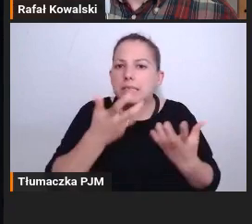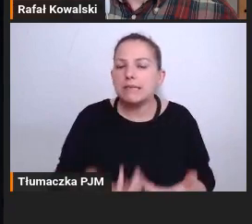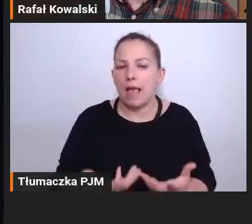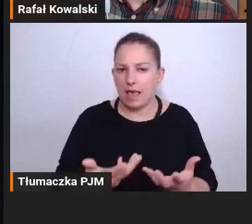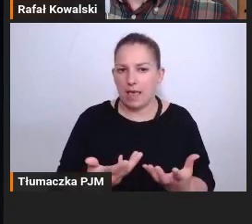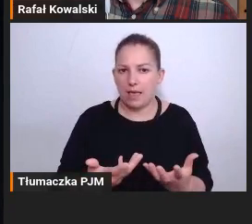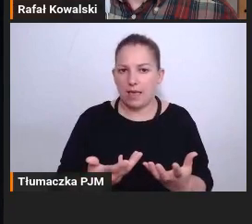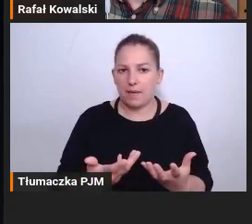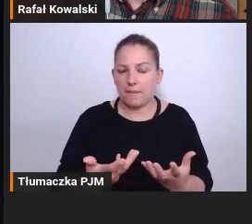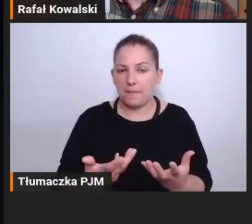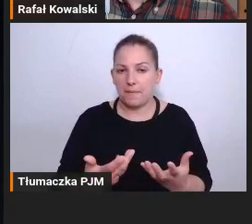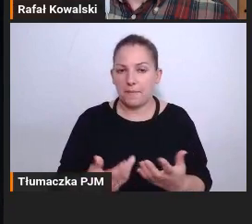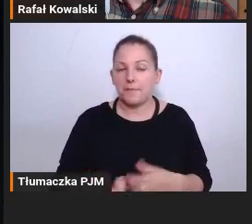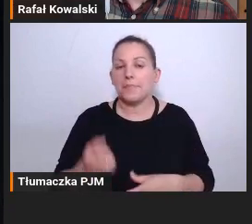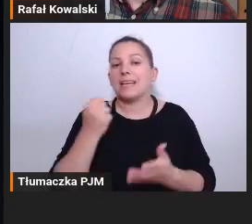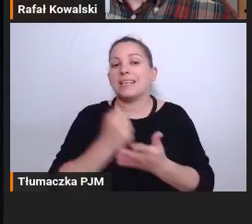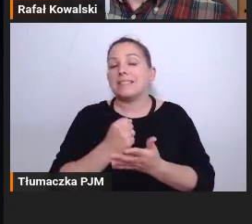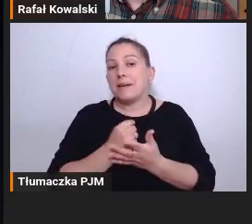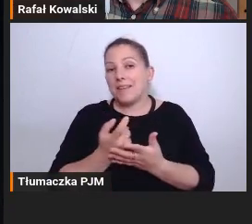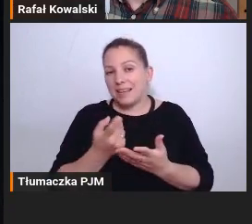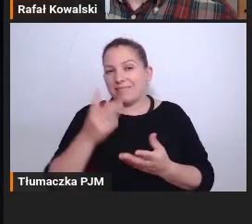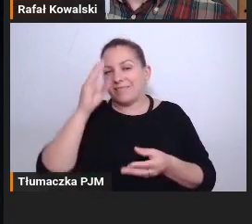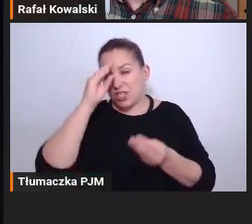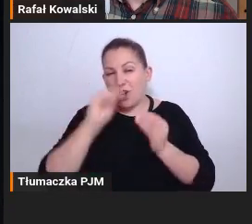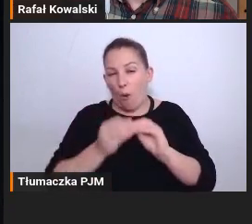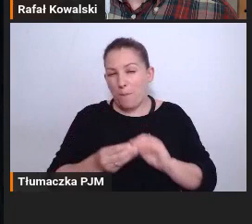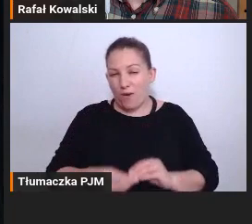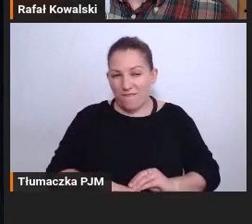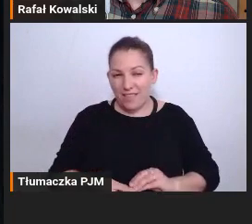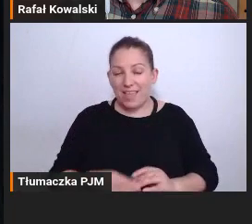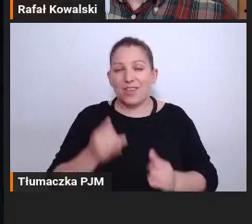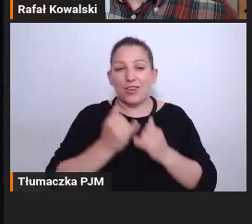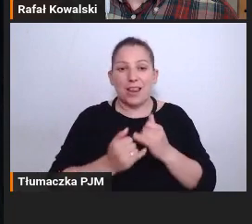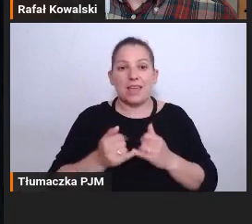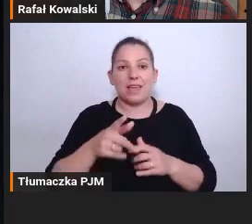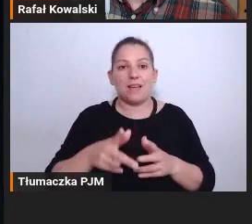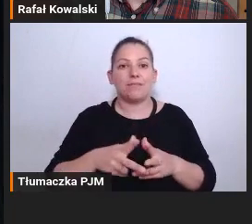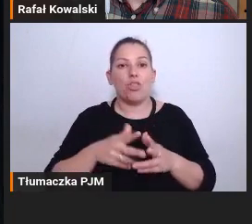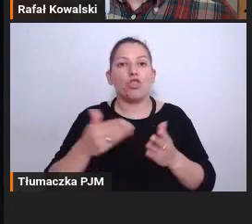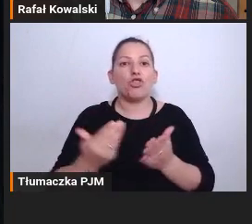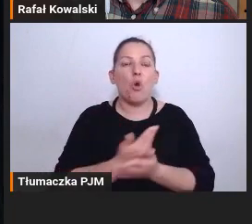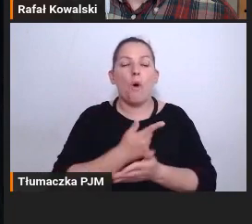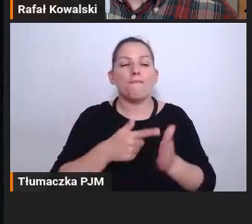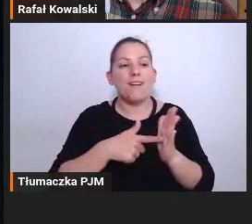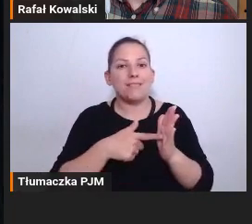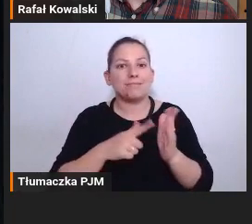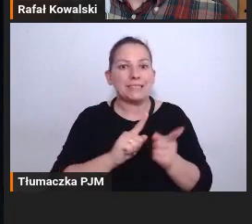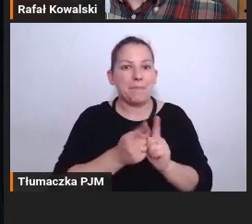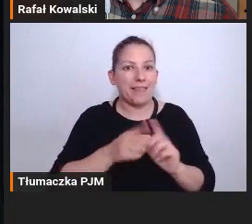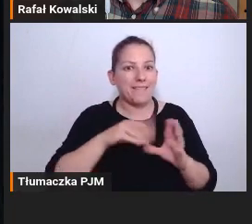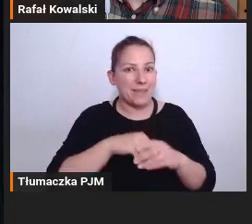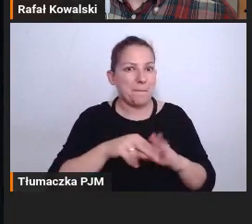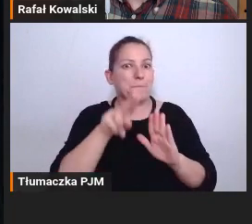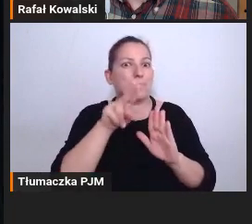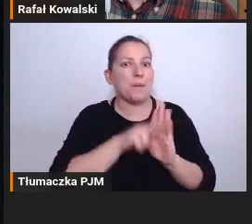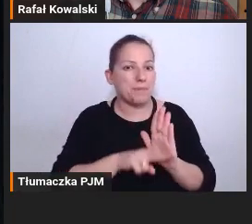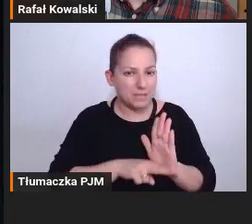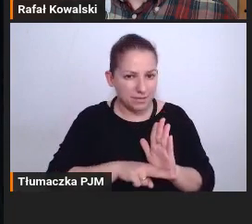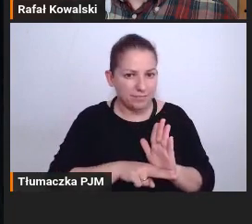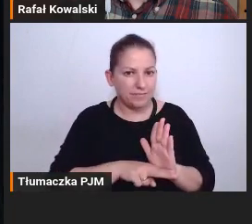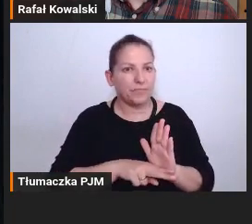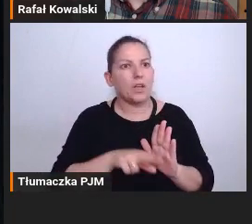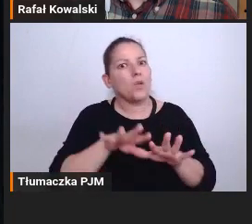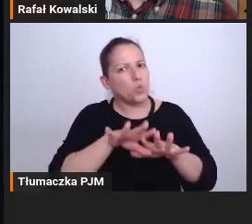Czyli sprawa jest o tyle skomplikowana, że jeżeli nam wchodzi duża nowelizacja przepisów, a tutaj ta nowelizacja jest